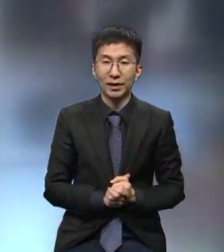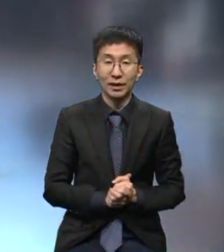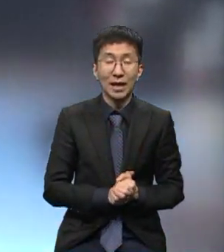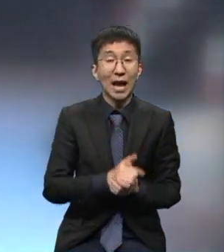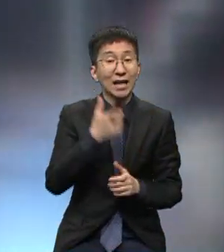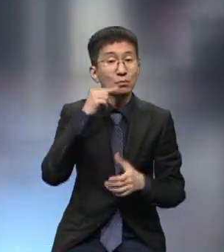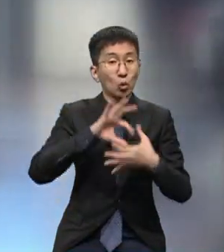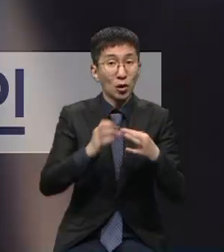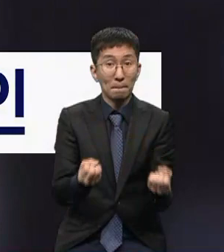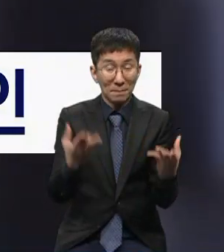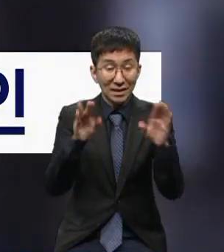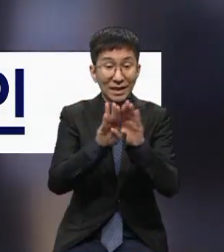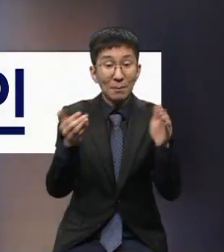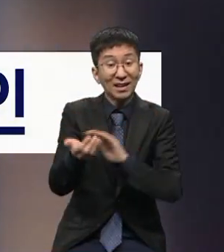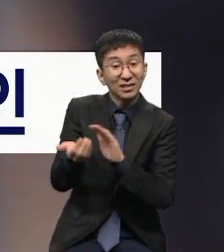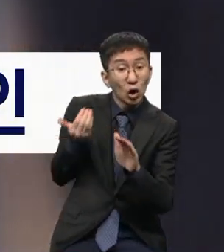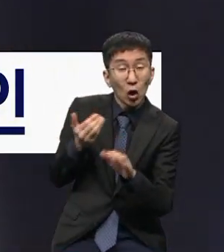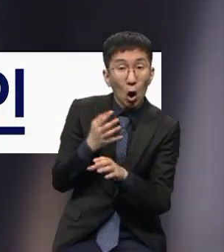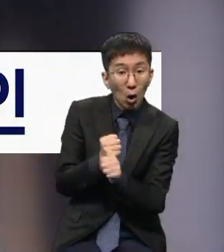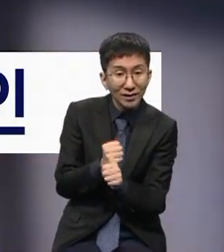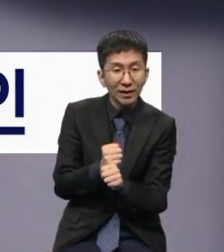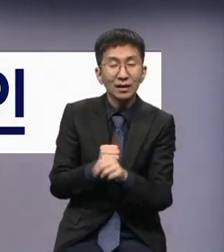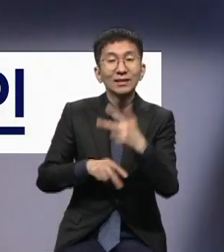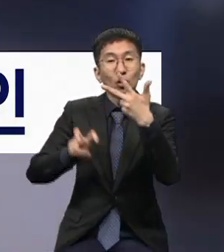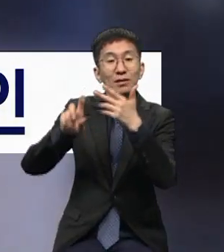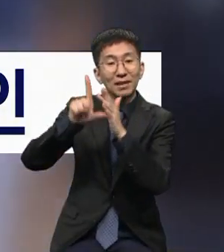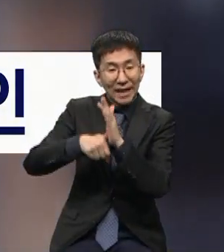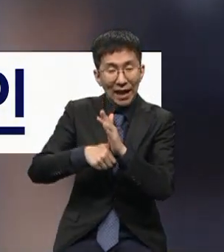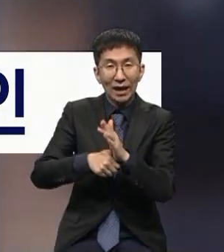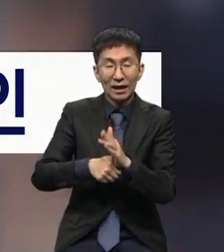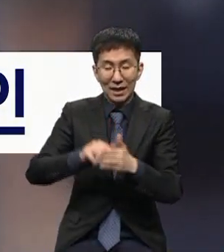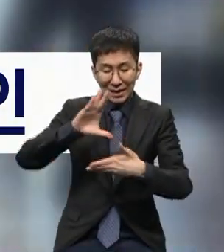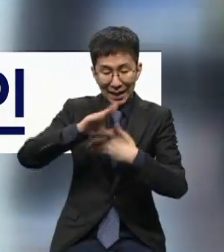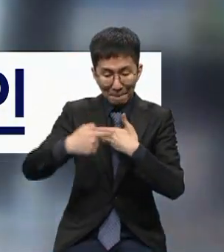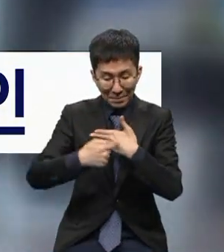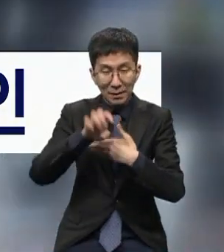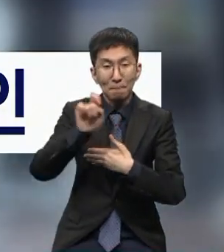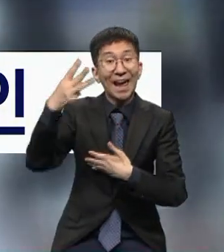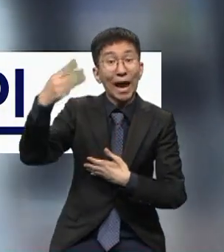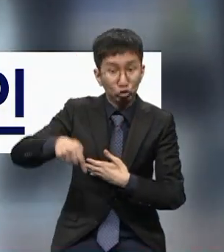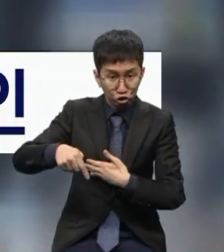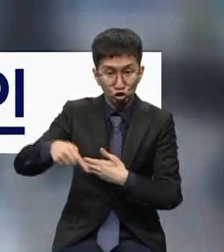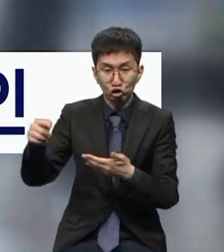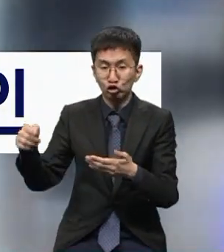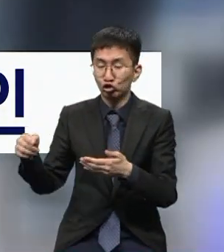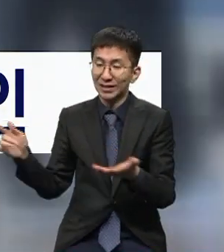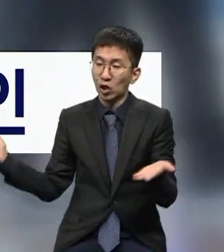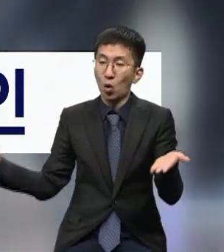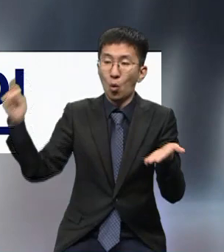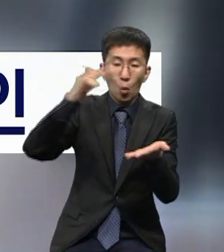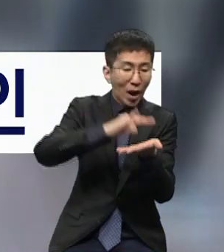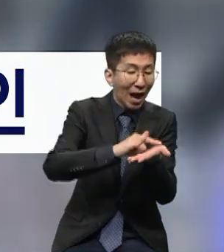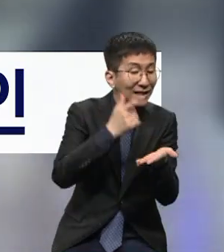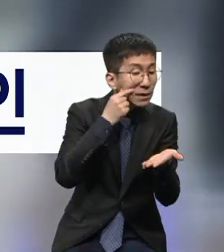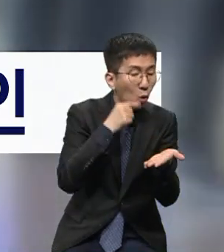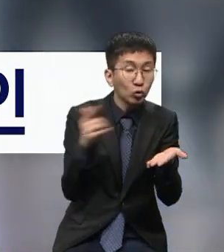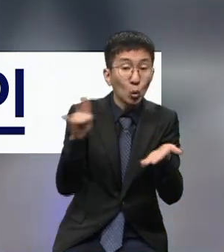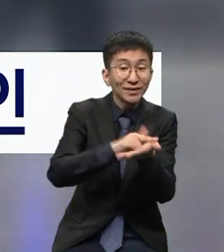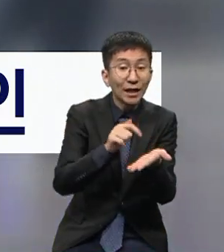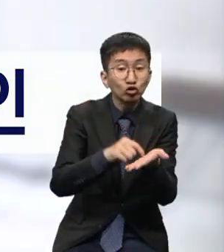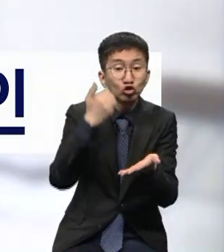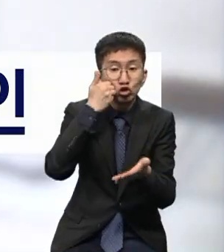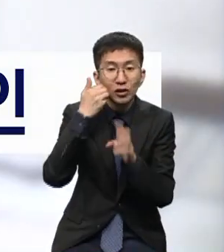도쿄올림픽 개막 직전인 지난달 20일 남미 페루에서 하네다 공항을 통해 들어온 30대 여성의 코로나 감염이